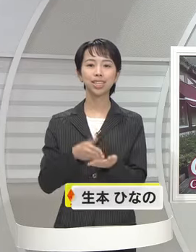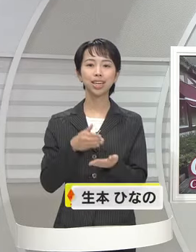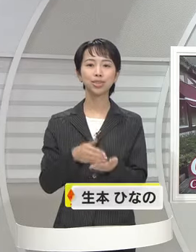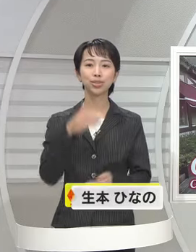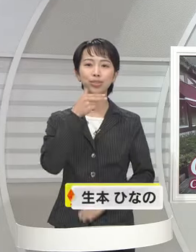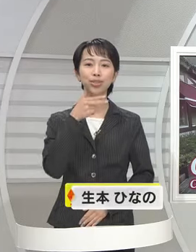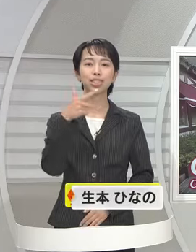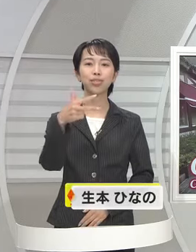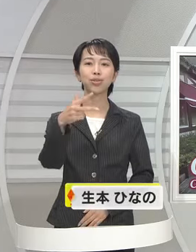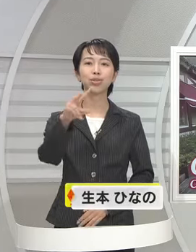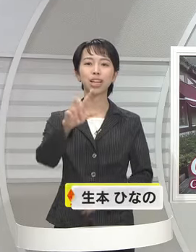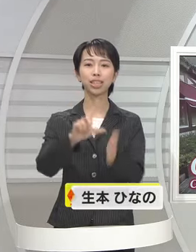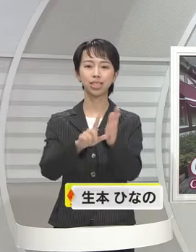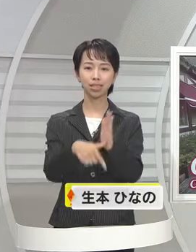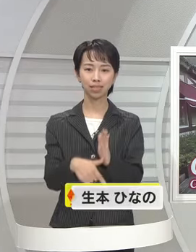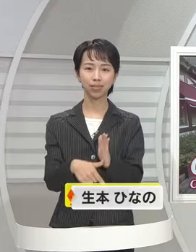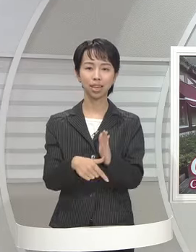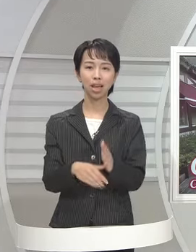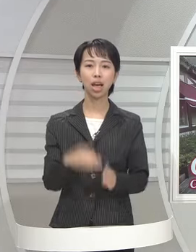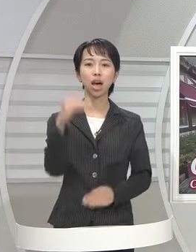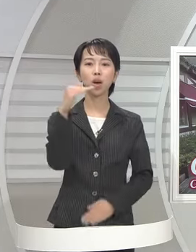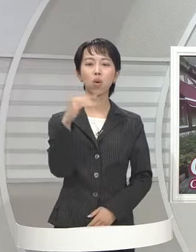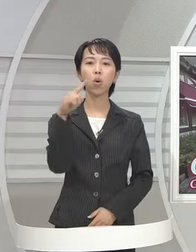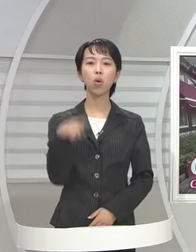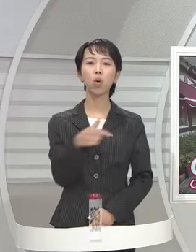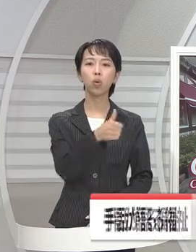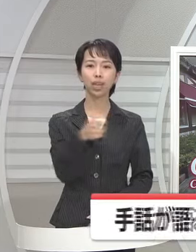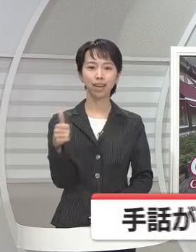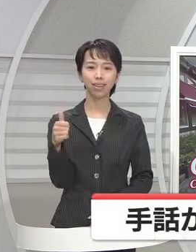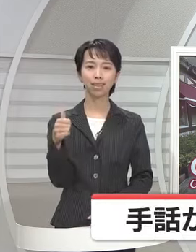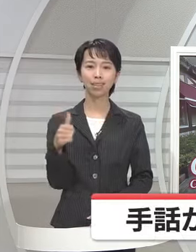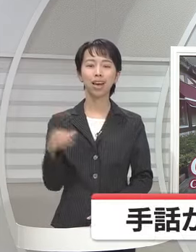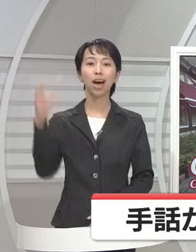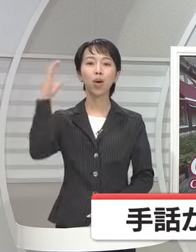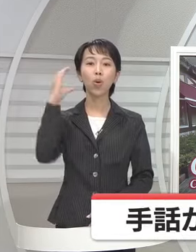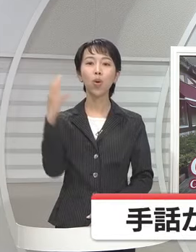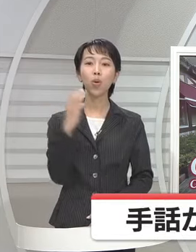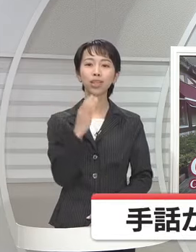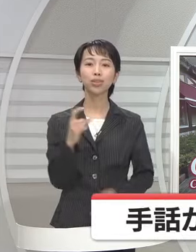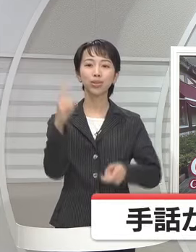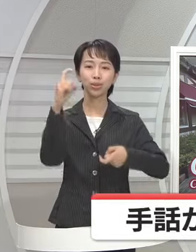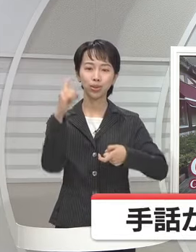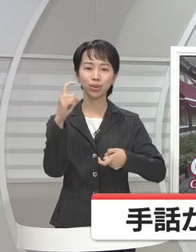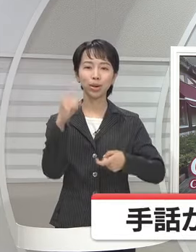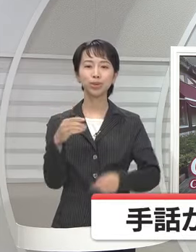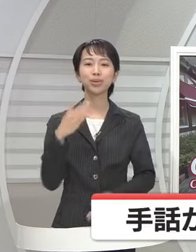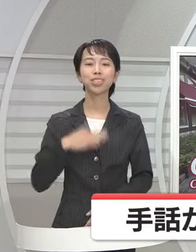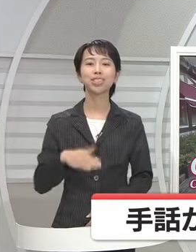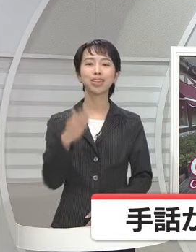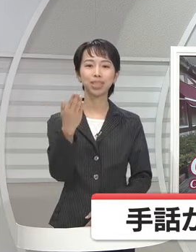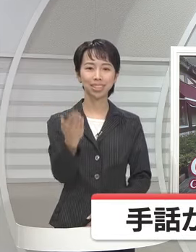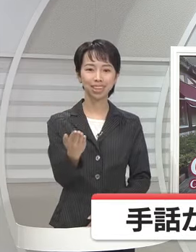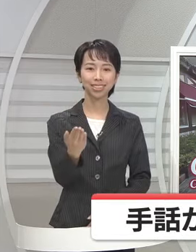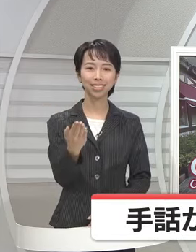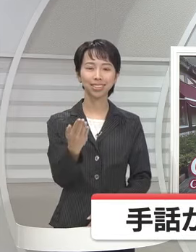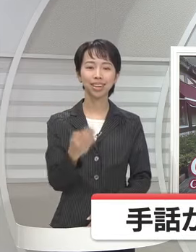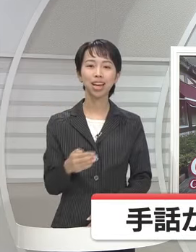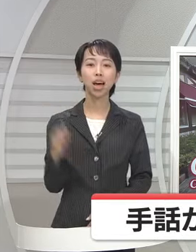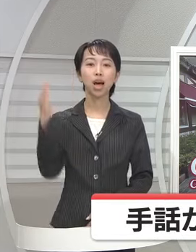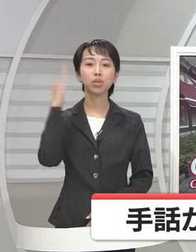手話が語る福祉のコーナーです。コーダ、コーダという言葉を知っています